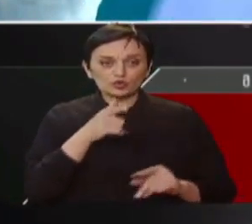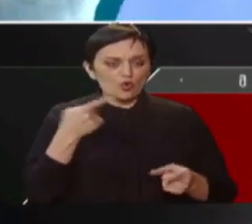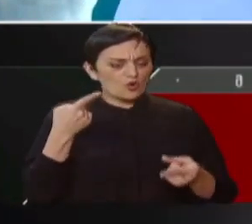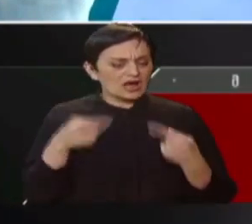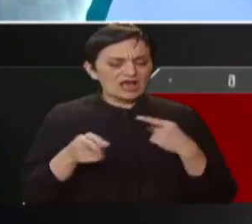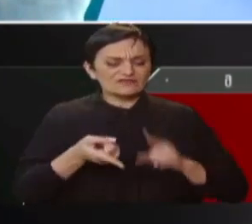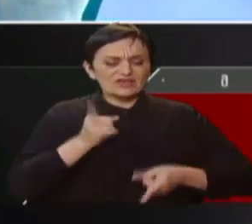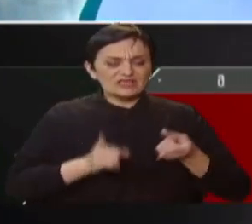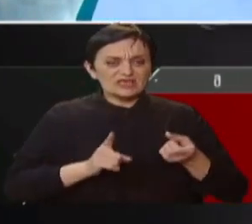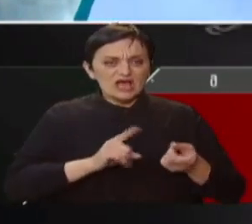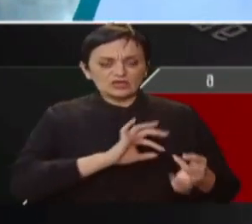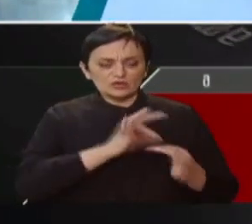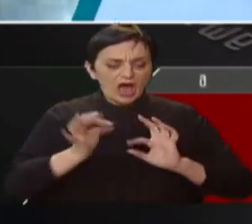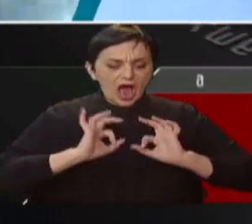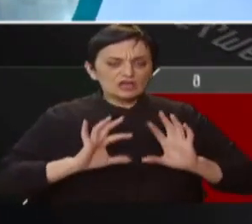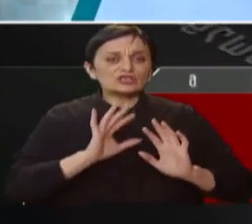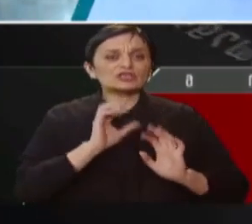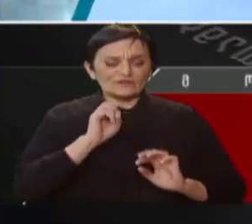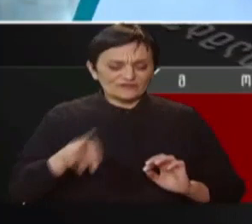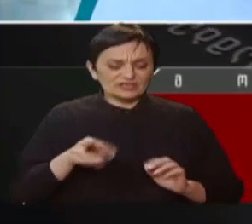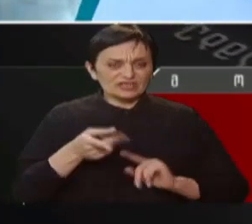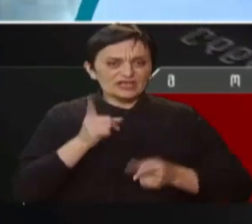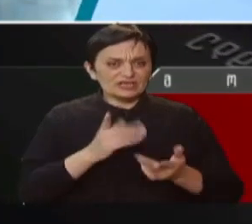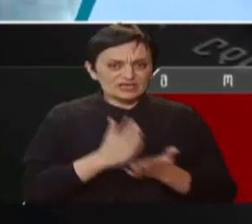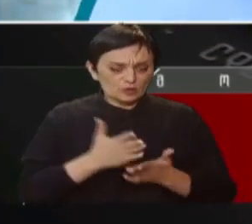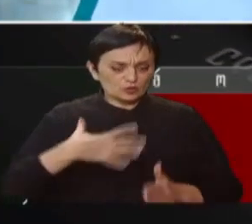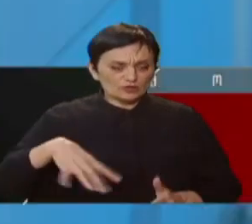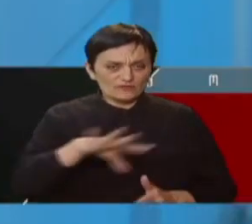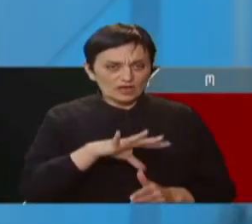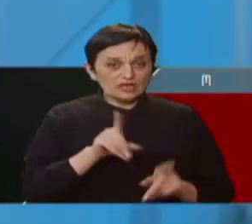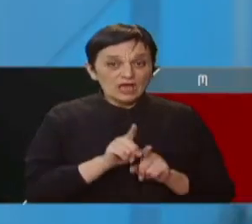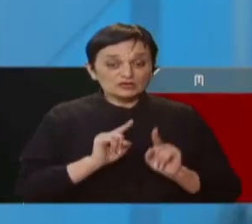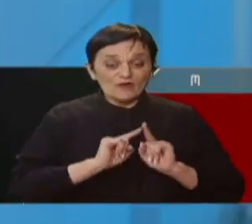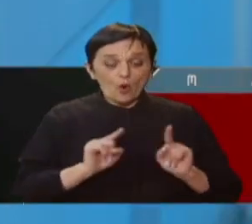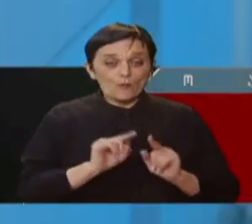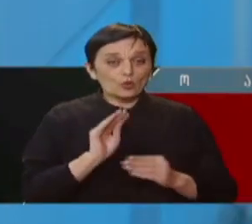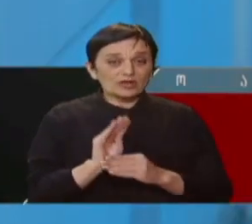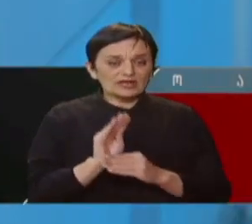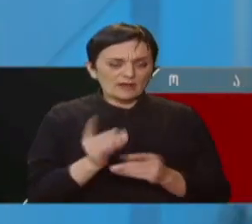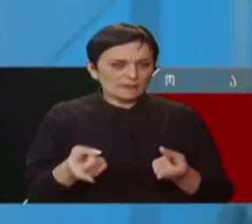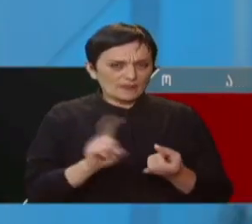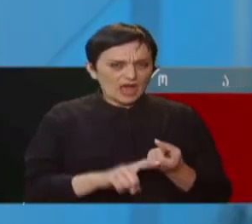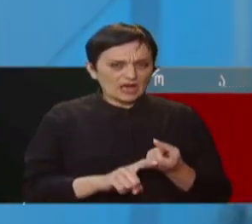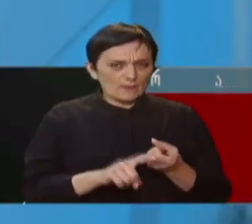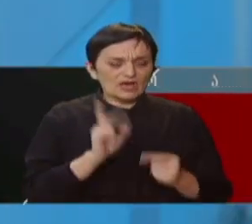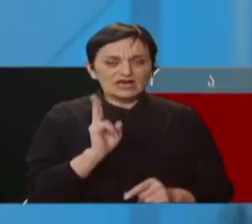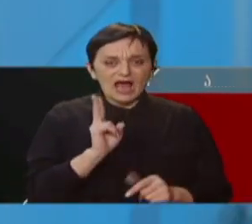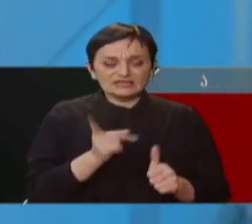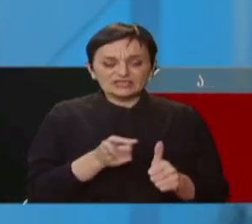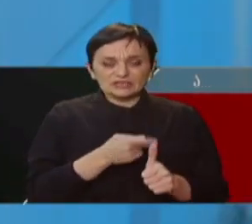განსხვავებული რეალობა აღწერა, ვიდრე რეალურად მათი თქმით არსებობს ქვეყანაში. ასევე ოპოზიციის კრიტიკა ეხებოდა მათ შორის